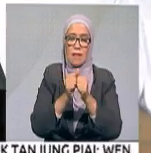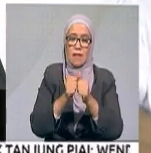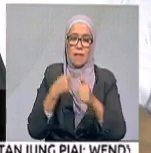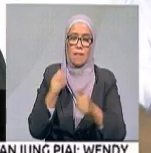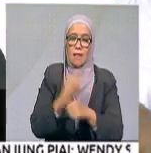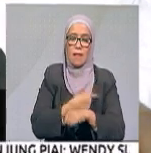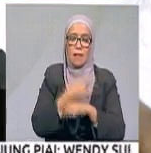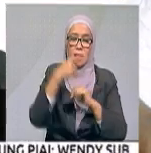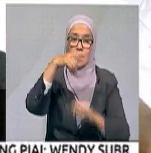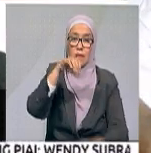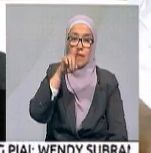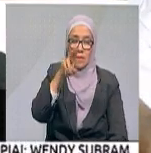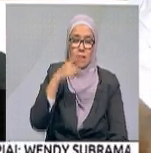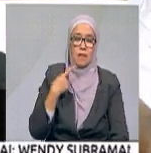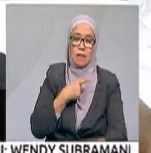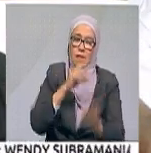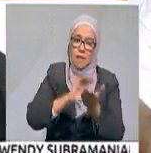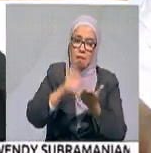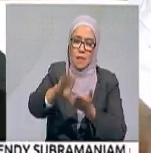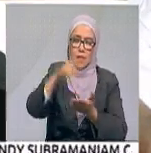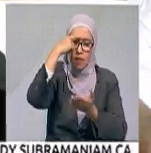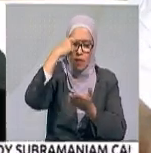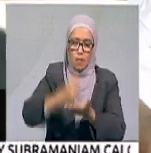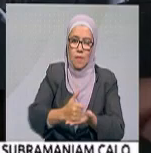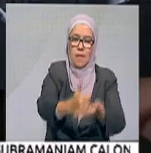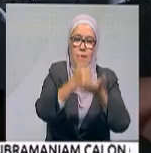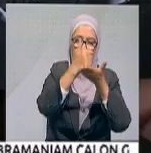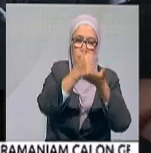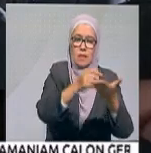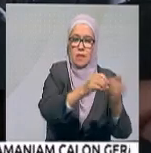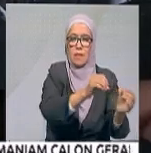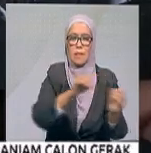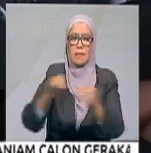to operate. So this is another way of helping them.